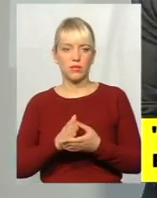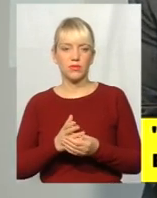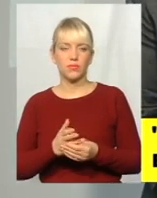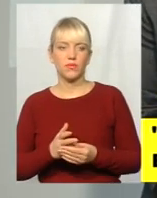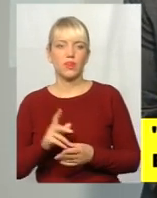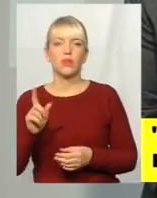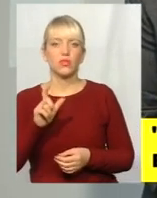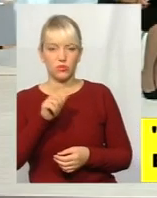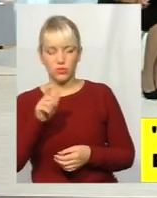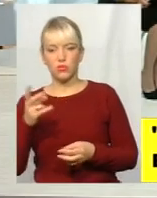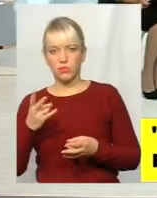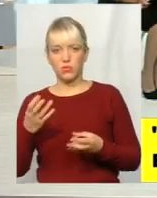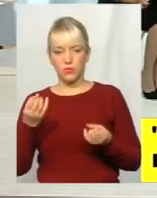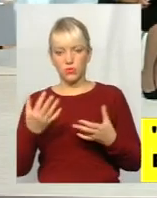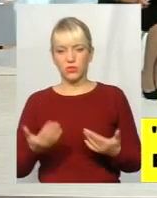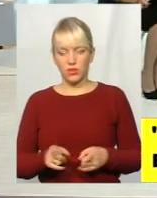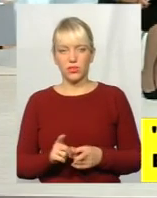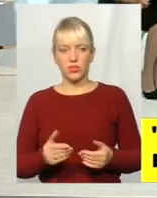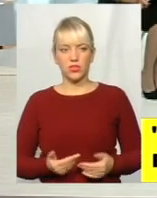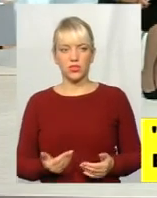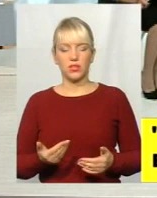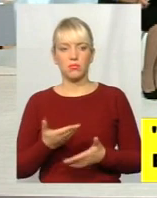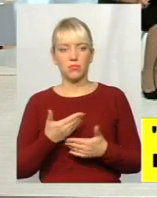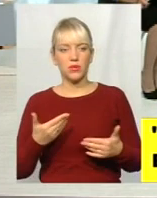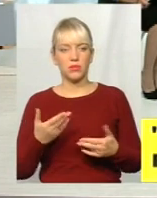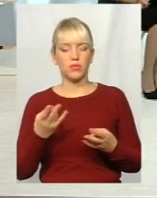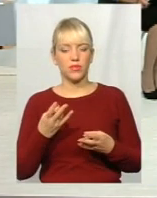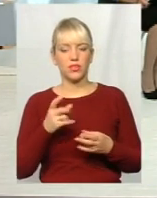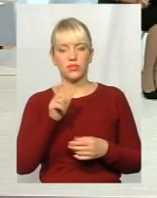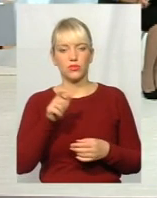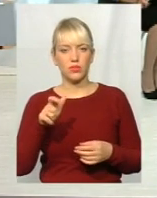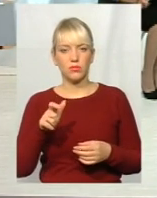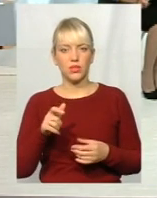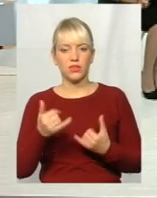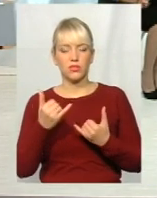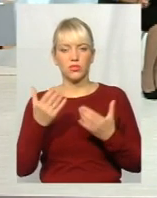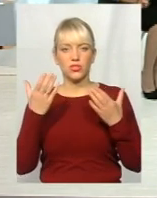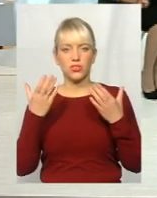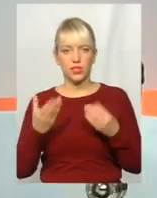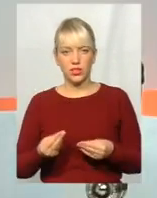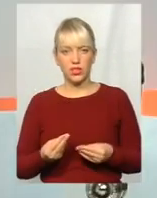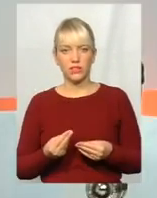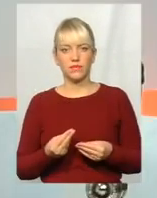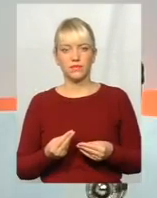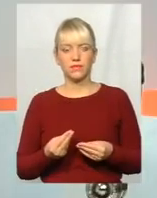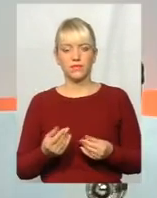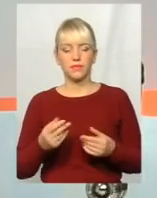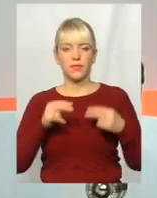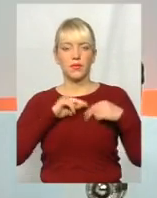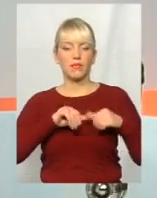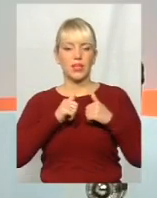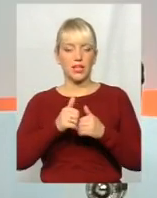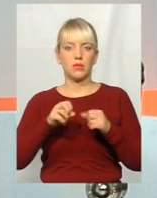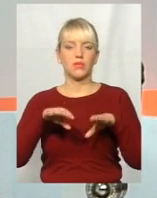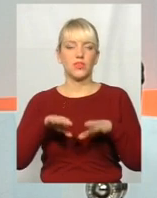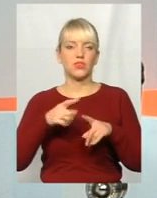Людям залишається просто жити з цим? Ні. Ми маємо з людьми становитися на сьогоднішній день партнерами в вирішенні цих